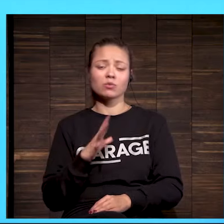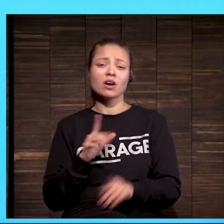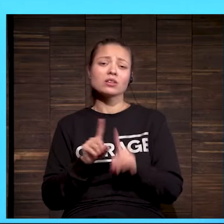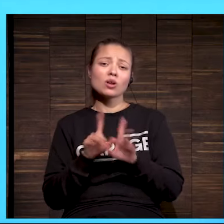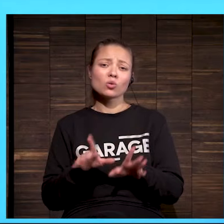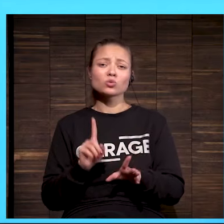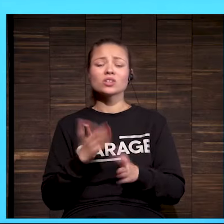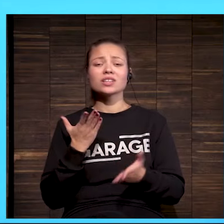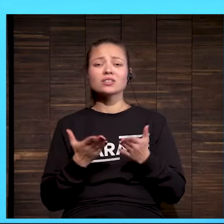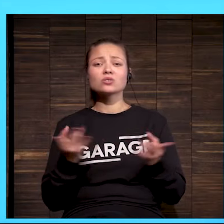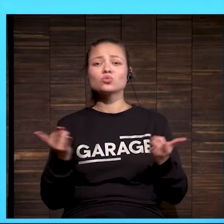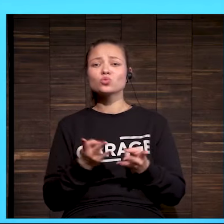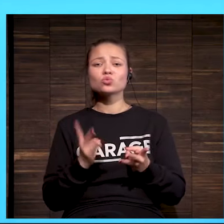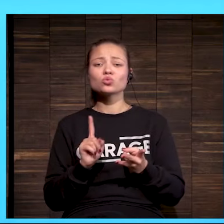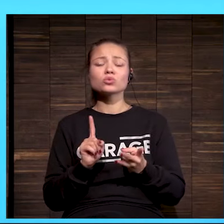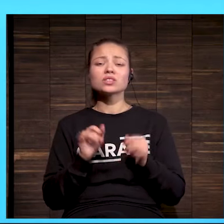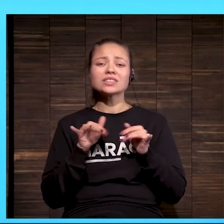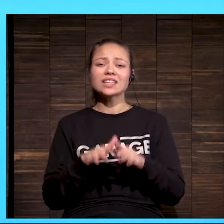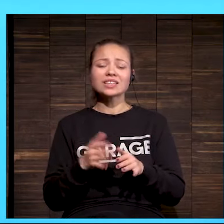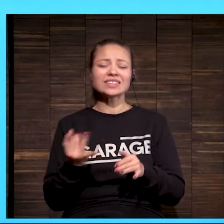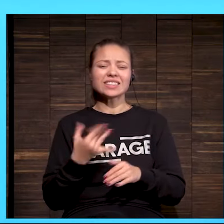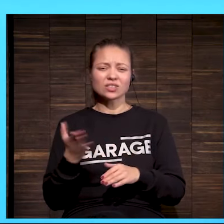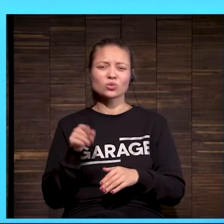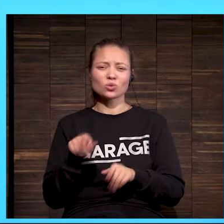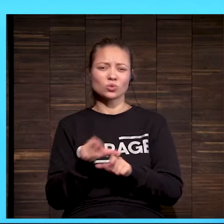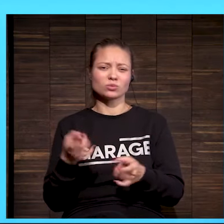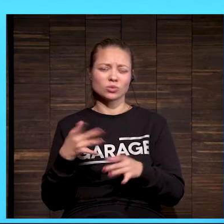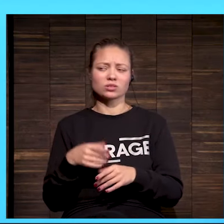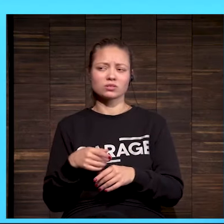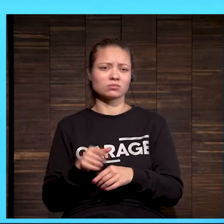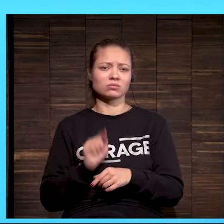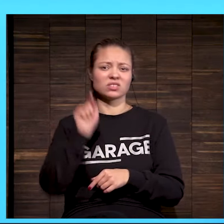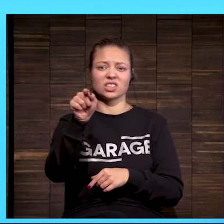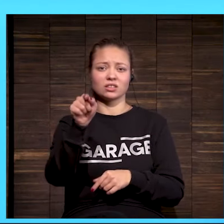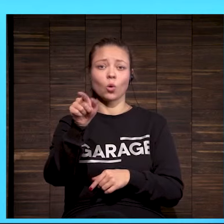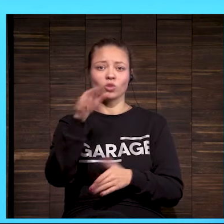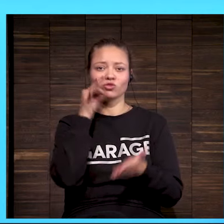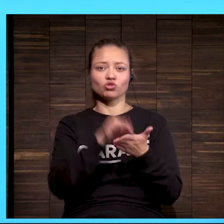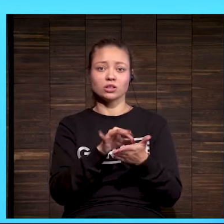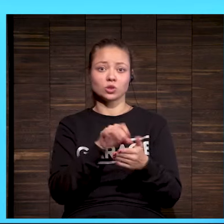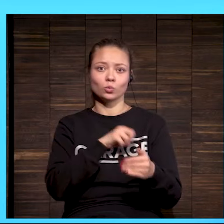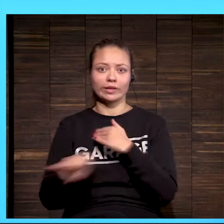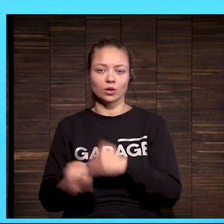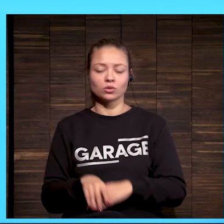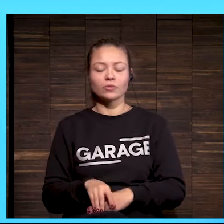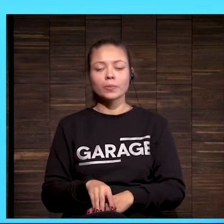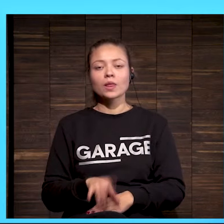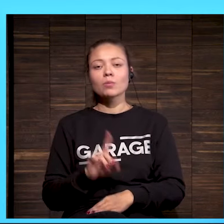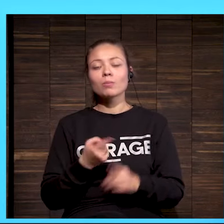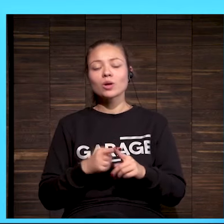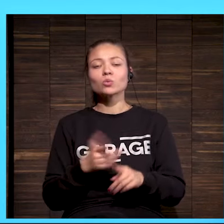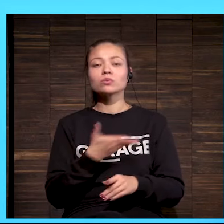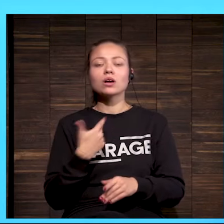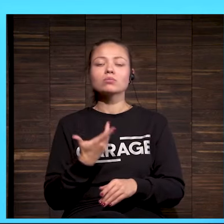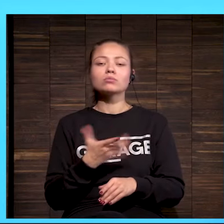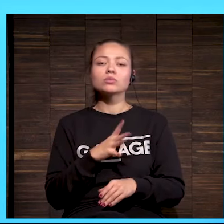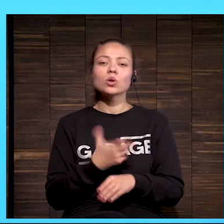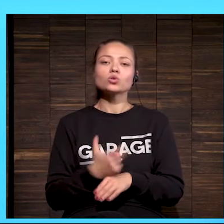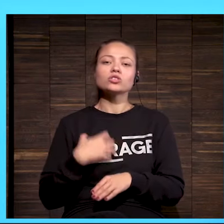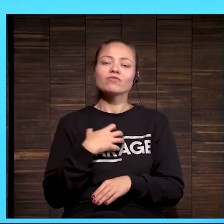такое что если нужно сделать что-то мне интересно это люди просто тыкают пальцем ты отвечаешь и убегая поэтому нам было очень важно продумать